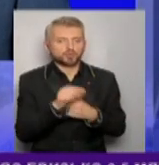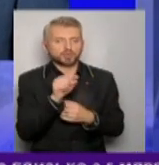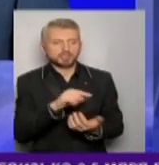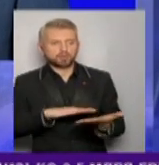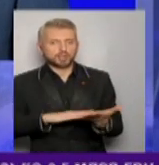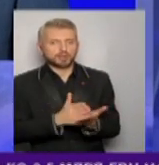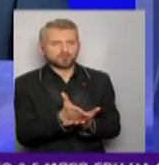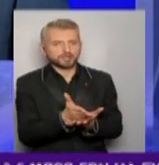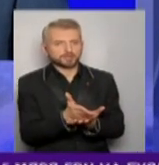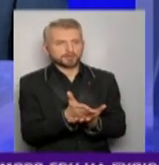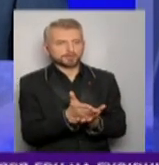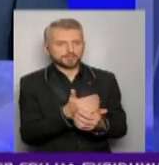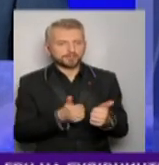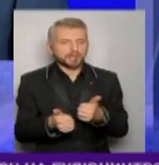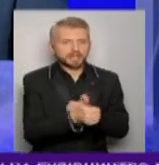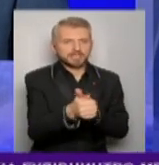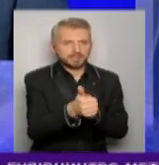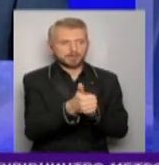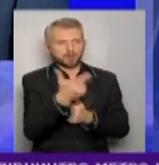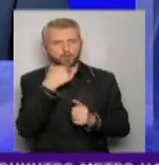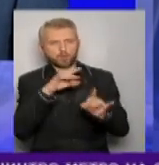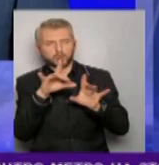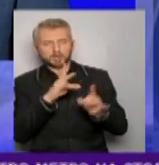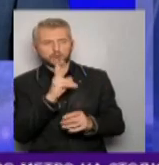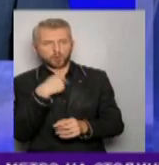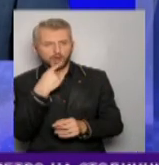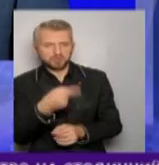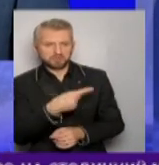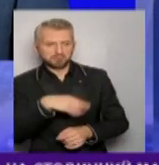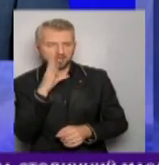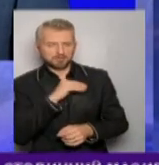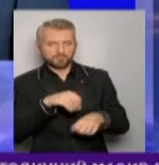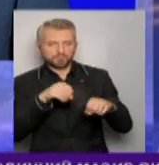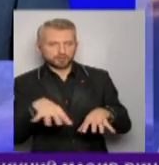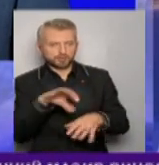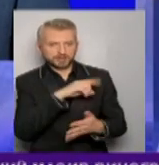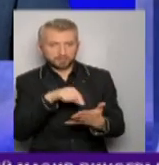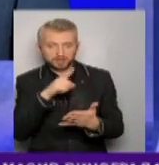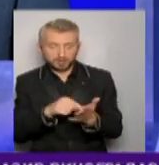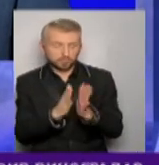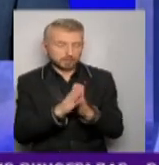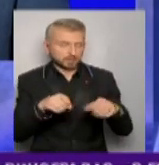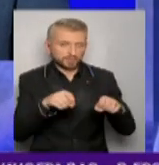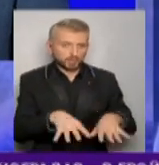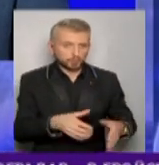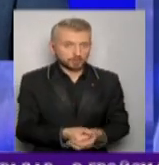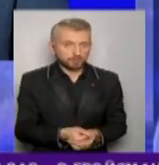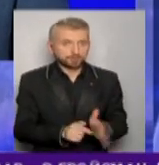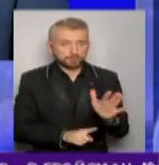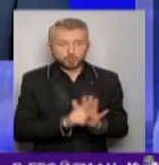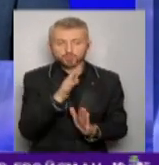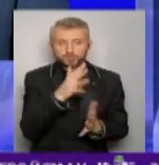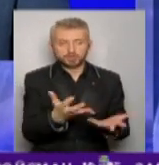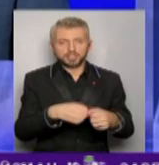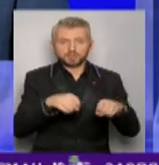політичні лідери, ті популісти, які кажуть, що ми вирішимо всі питання, будь ласка, вирішуйте. Якраз прийшов час